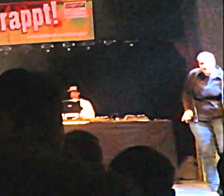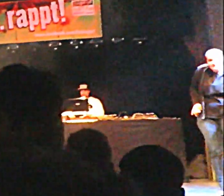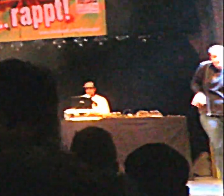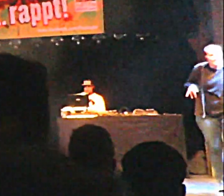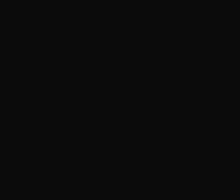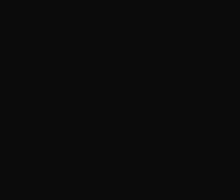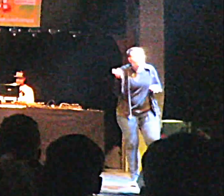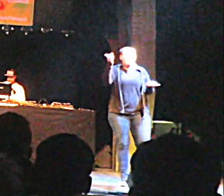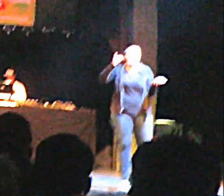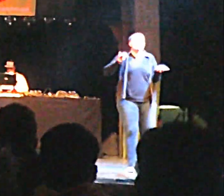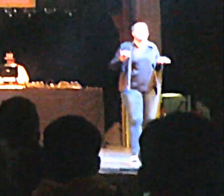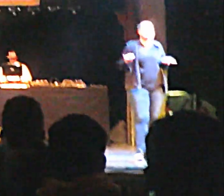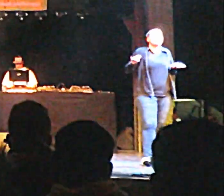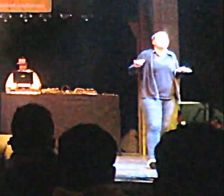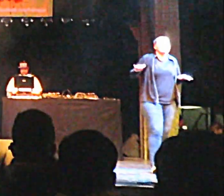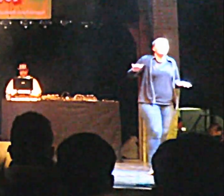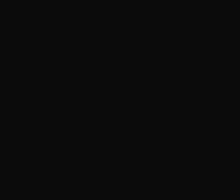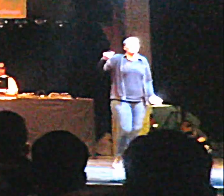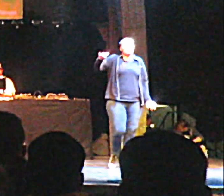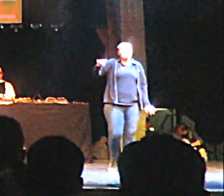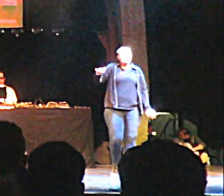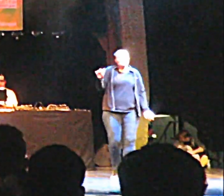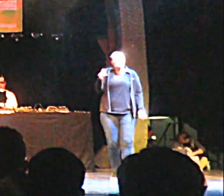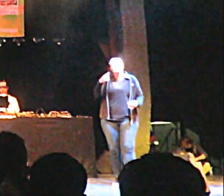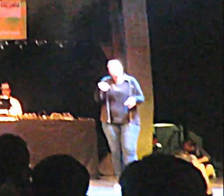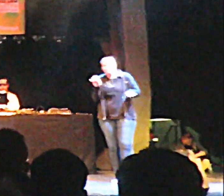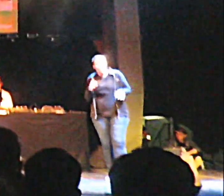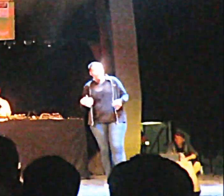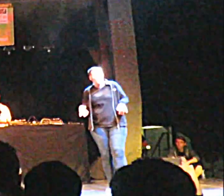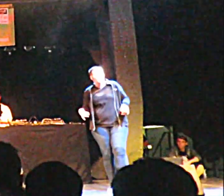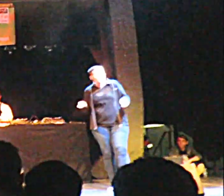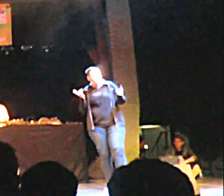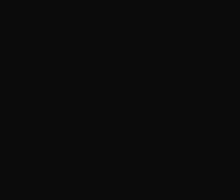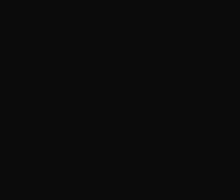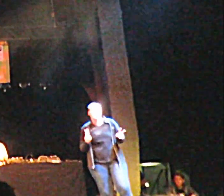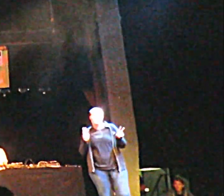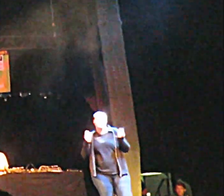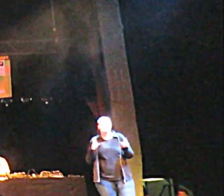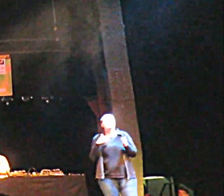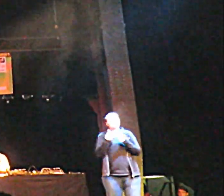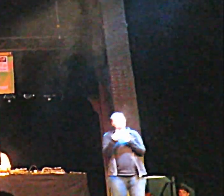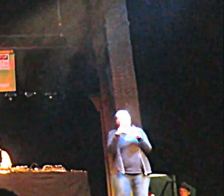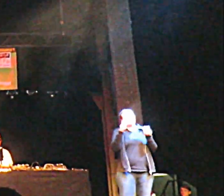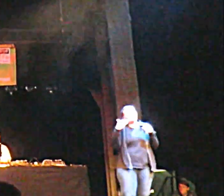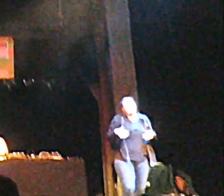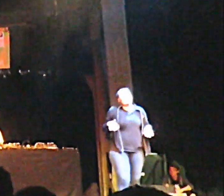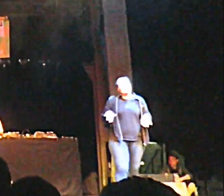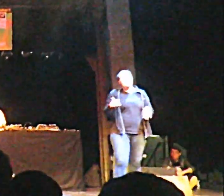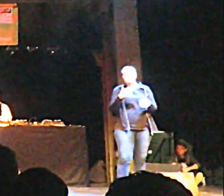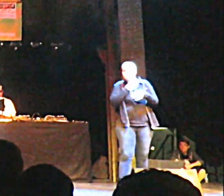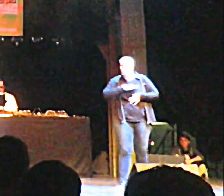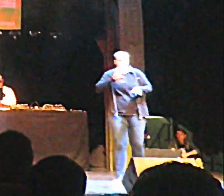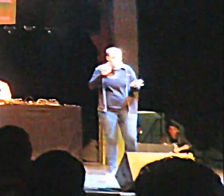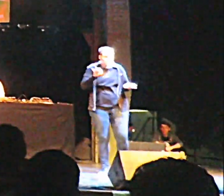Ja. Ja. Er ist entspannt, ne? Das war die entspannte Variante. Wie geht's euch?